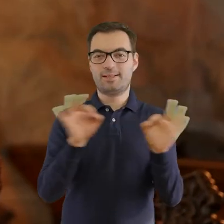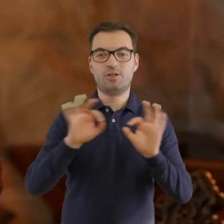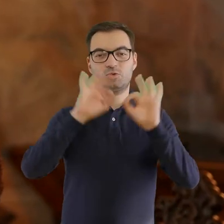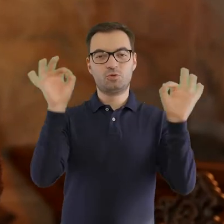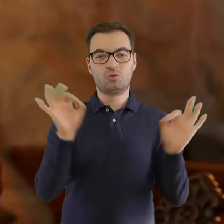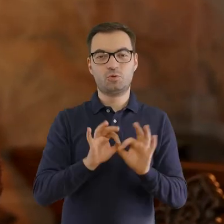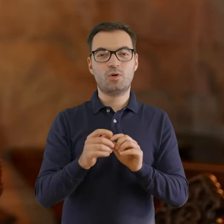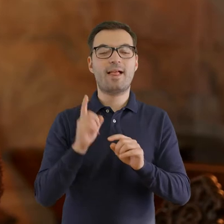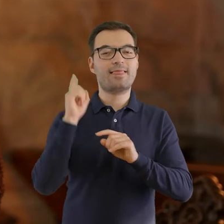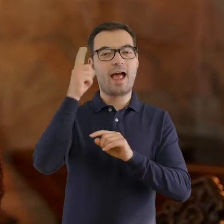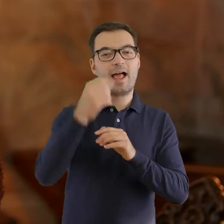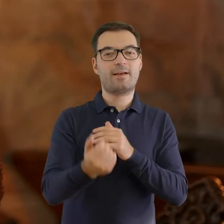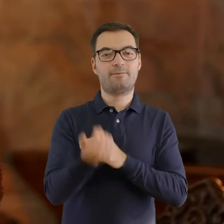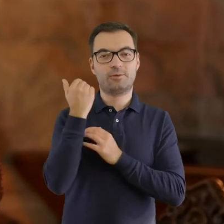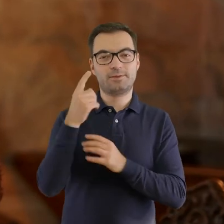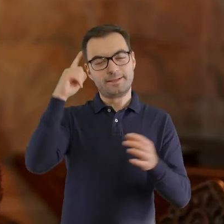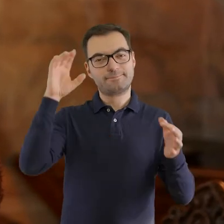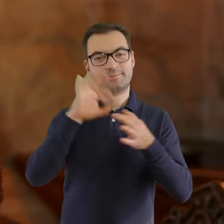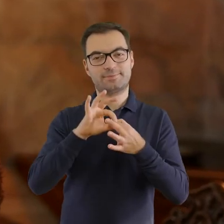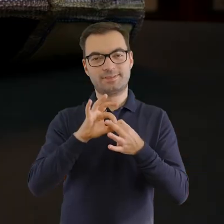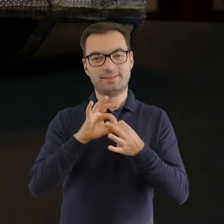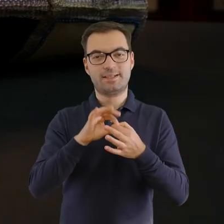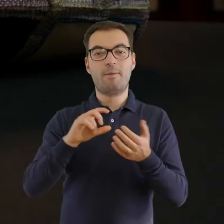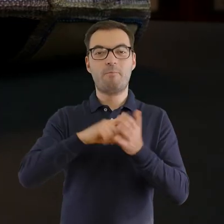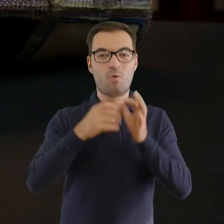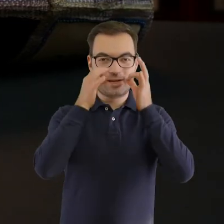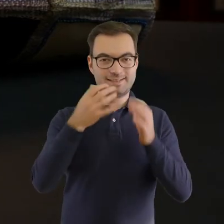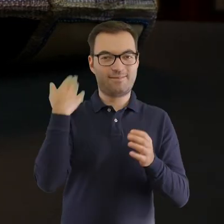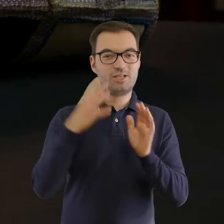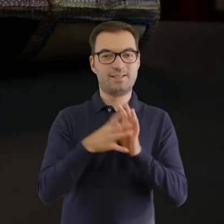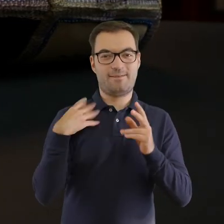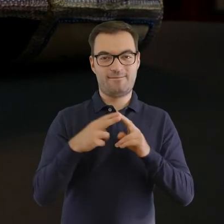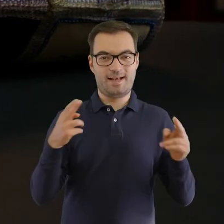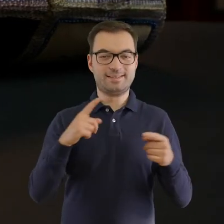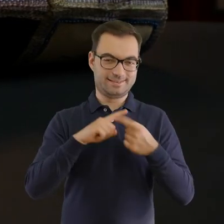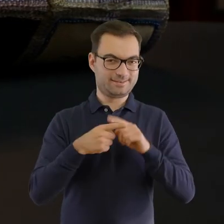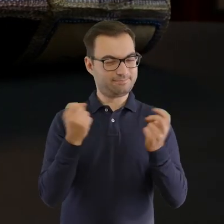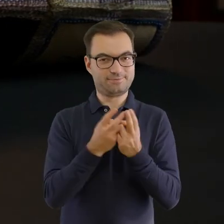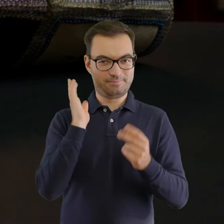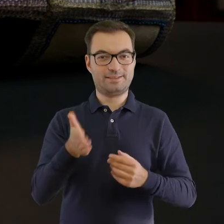Dalekiego Wschodu, nawiązującą do XIX-wiecznego wystroju pokoi chińskich.